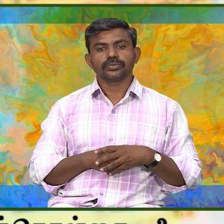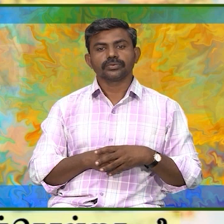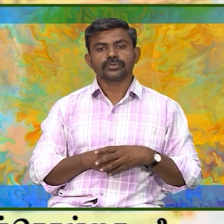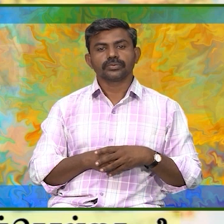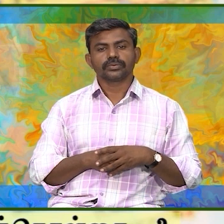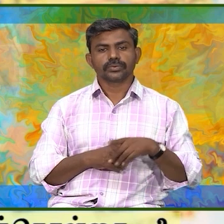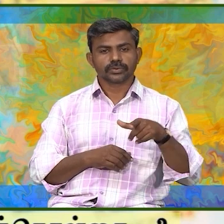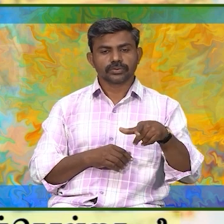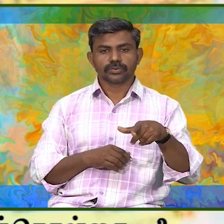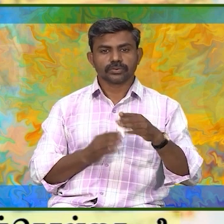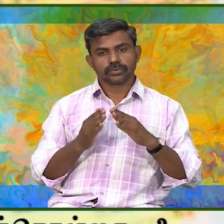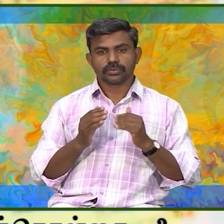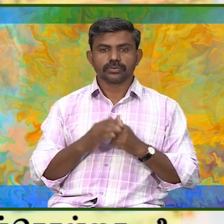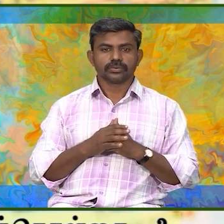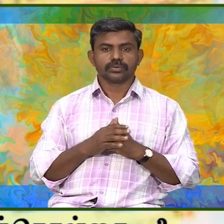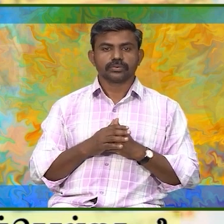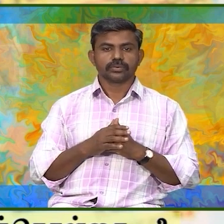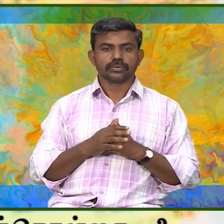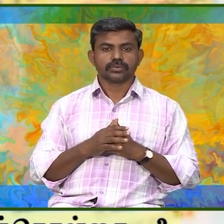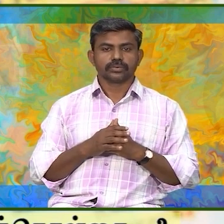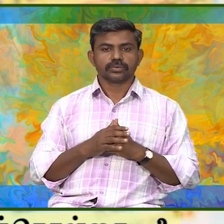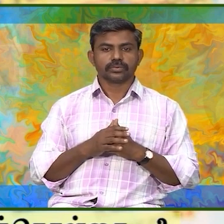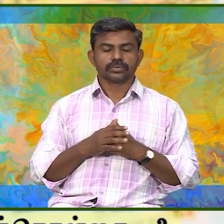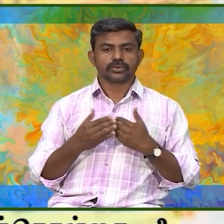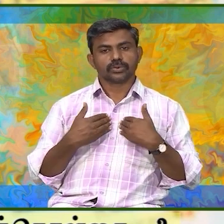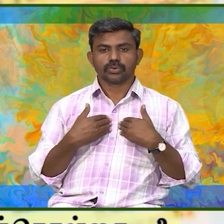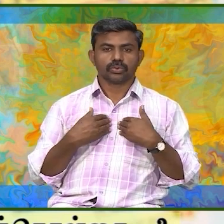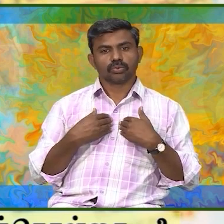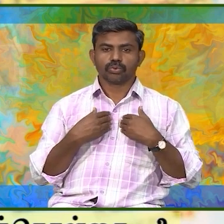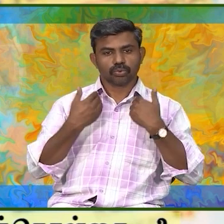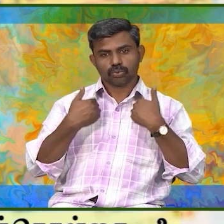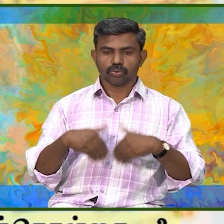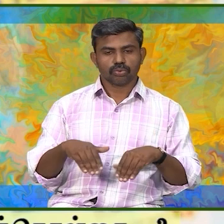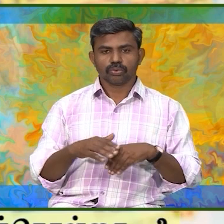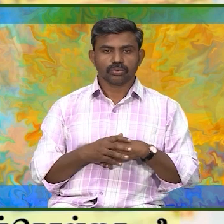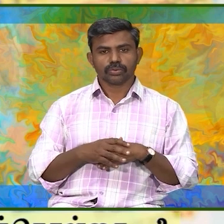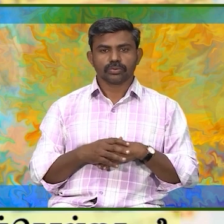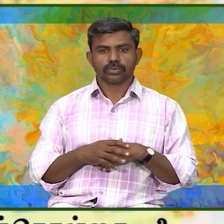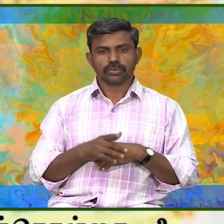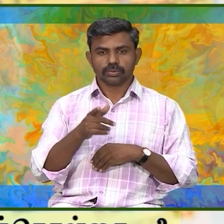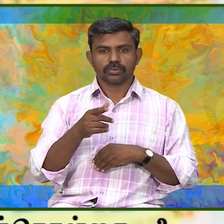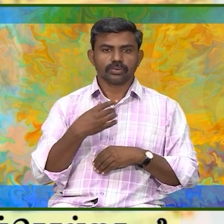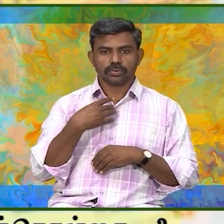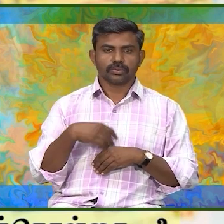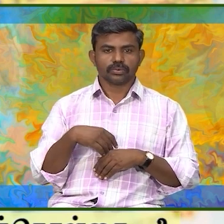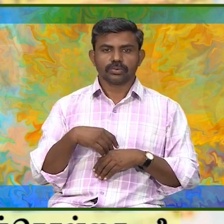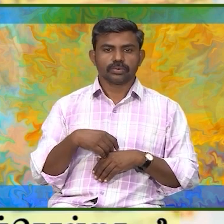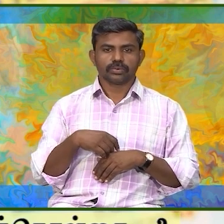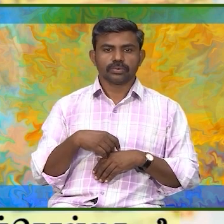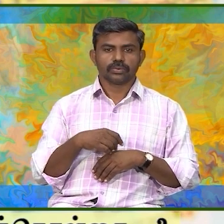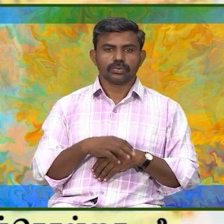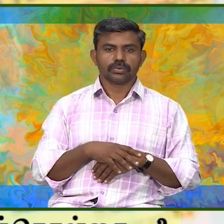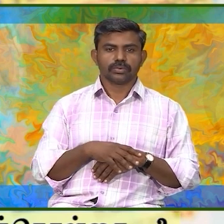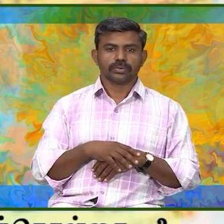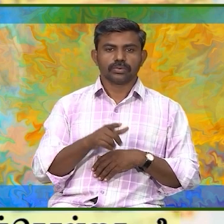இப்போ நீங்கள் உங்கள் வீடு இருக்கும், உங்களுக்குன்னு ஒரு கொள்கை வச்சுருப்பீங்க. எல்லாருக்கும் ஒரு கொள்கை இருக்கும் தானே, கொள்கை இல்லாமல் மனிதன்